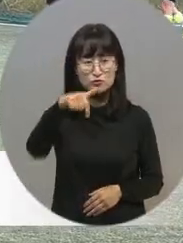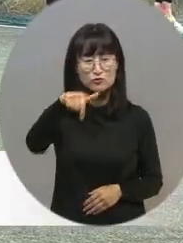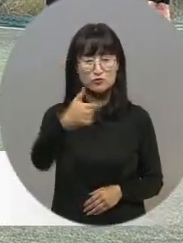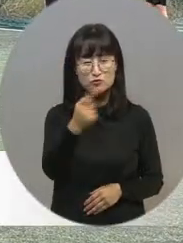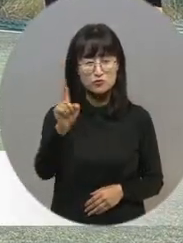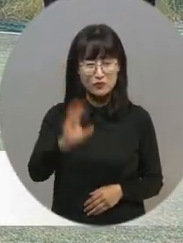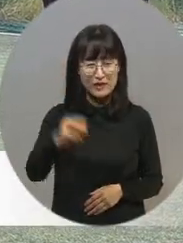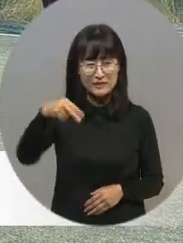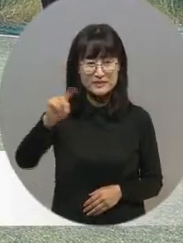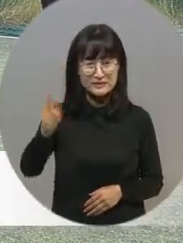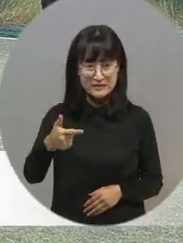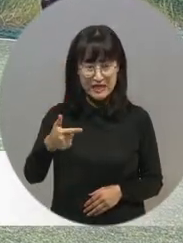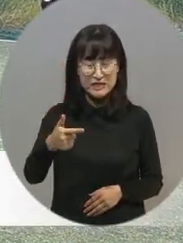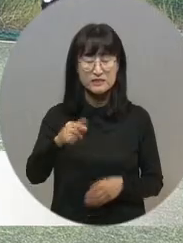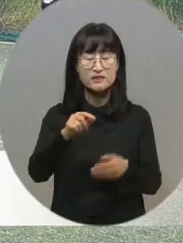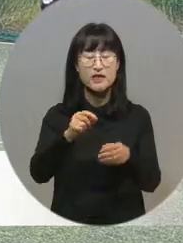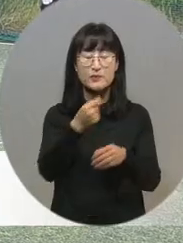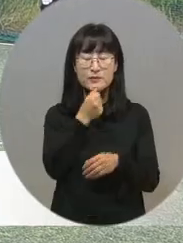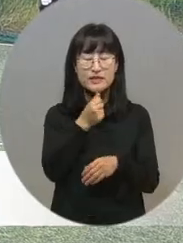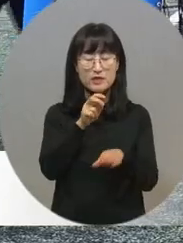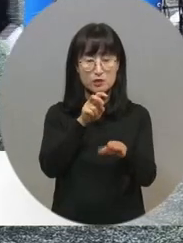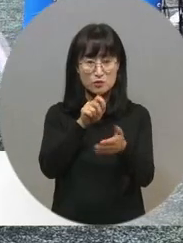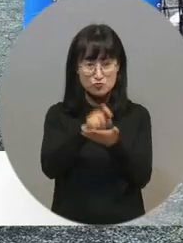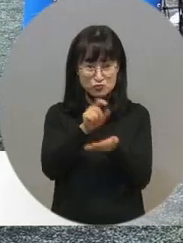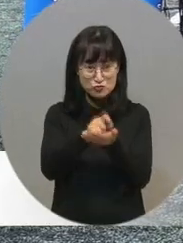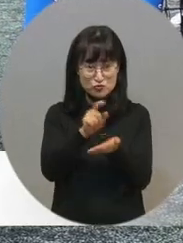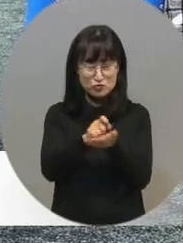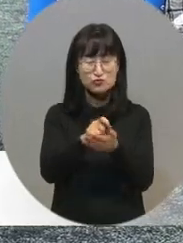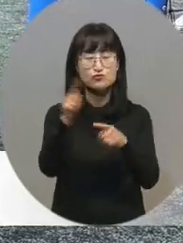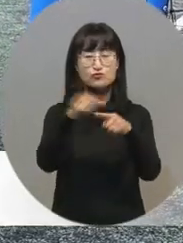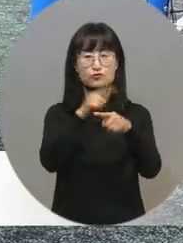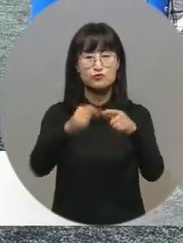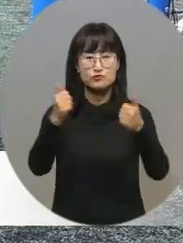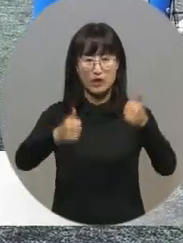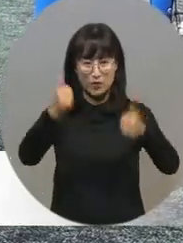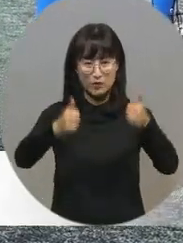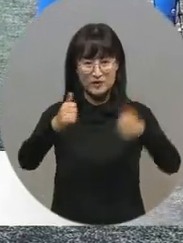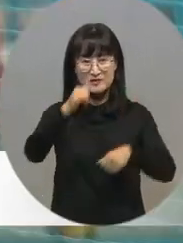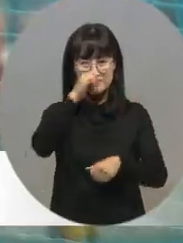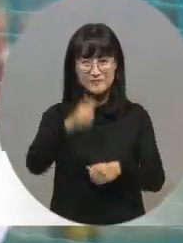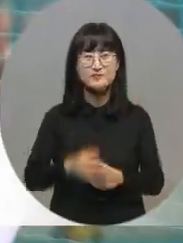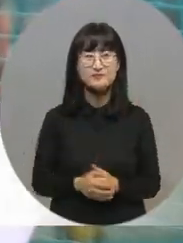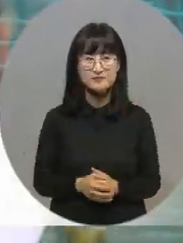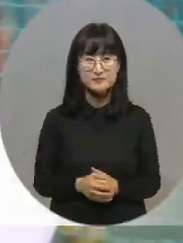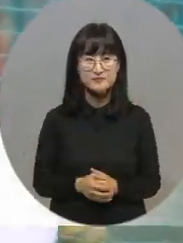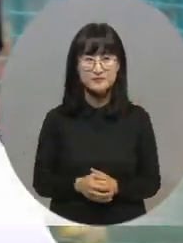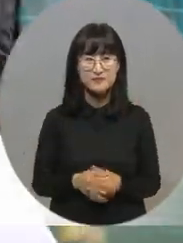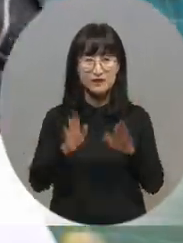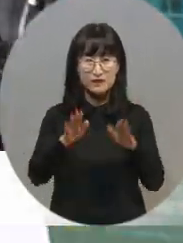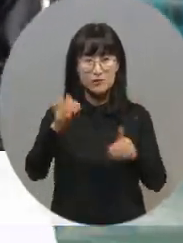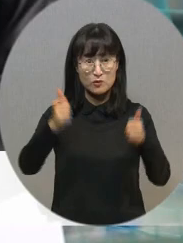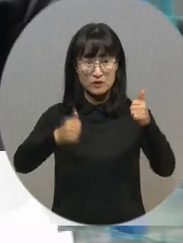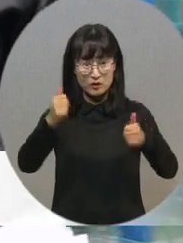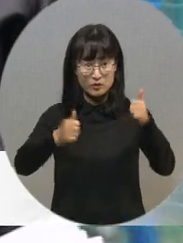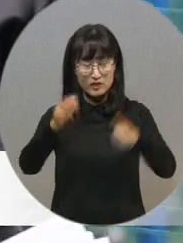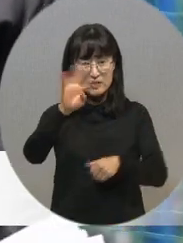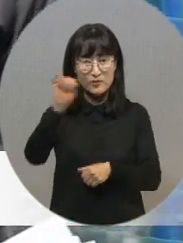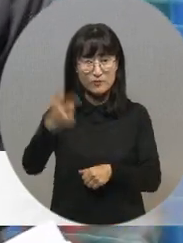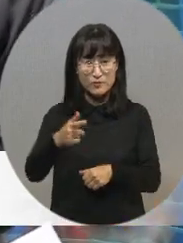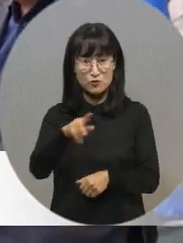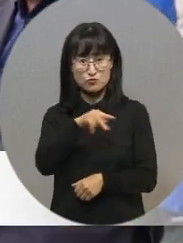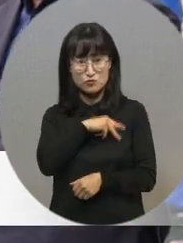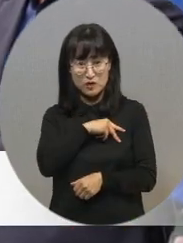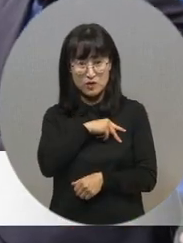한 풋살장에서 제4회 광산구청장기 풋살 대회가 성황리에 열렸습니다. 이번 대회에는 민영배